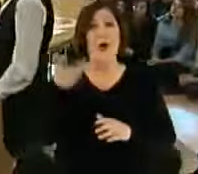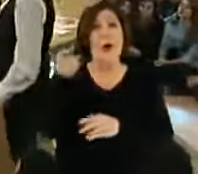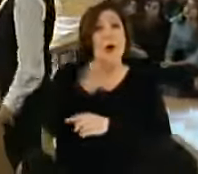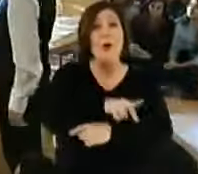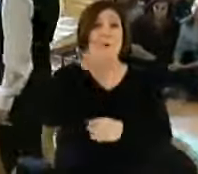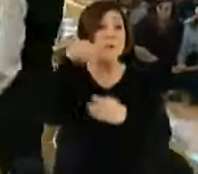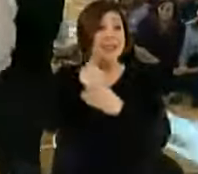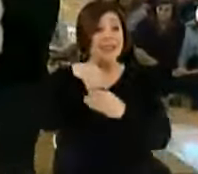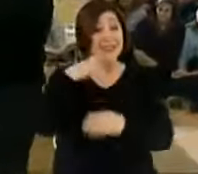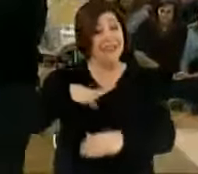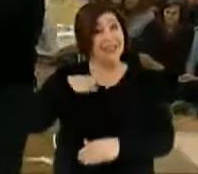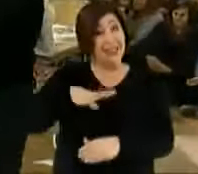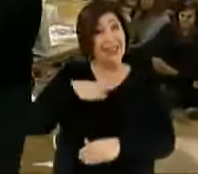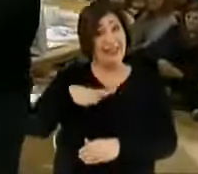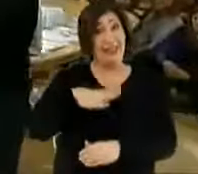ölmek